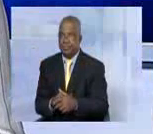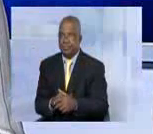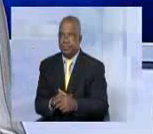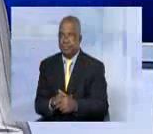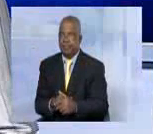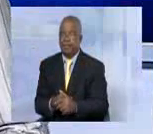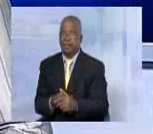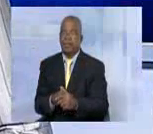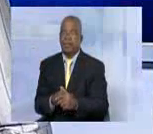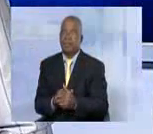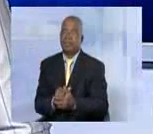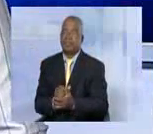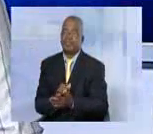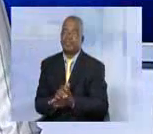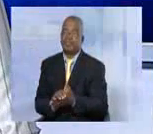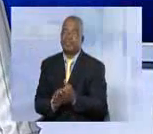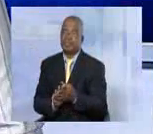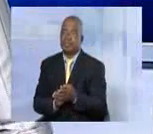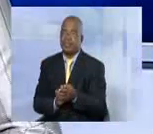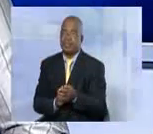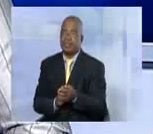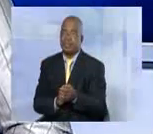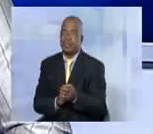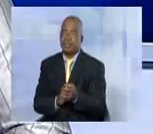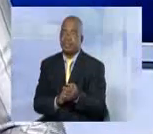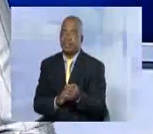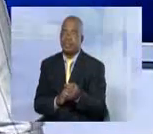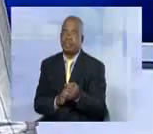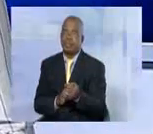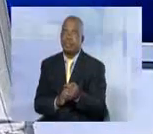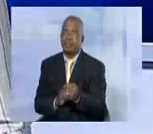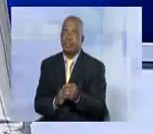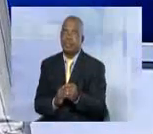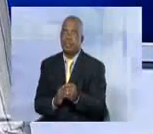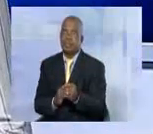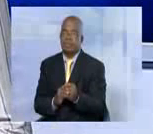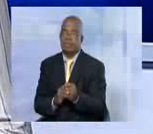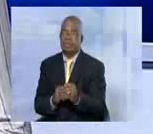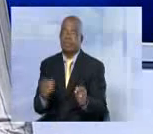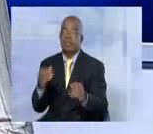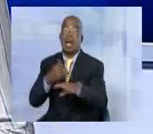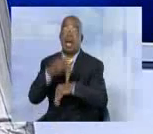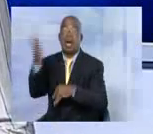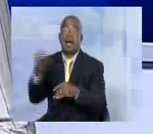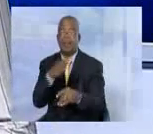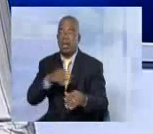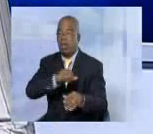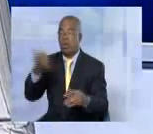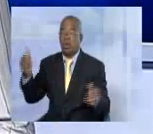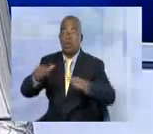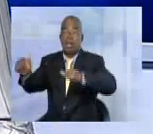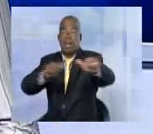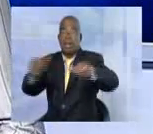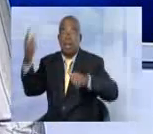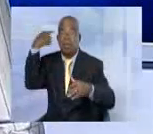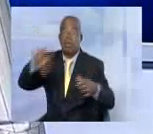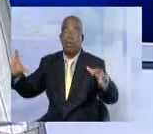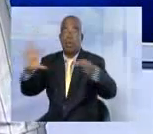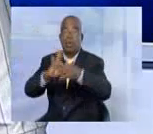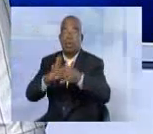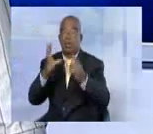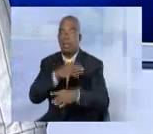un reportage de Ouattara Amadou sur les journées de collecte de fonds de la Croix-Rouge. Et puis, autre action pour la solidarité, il s'agit